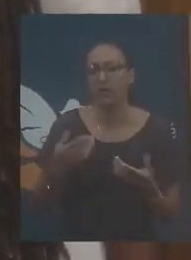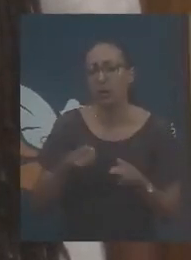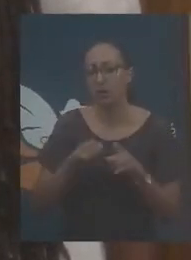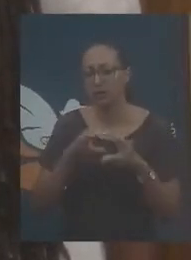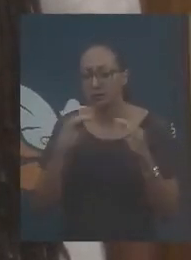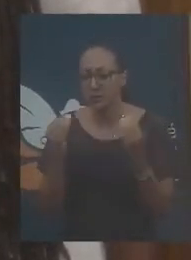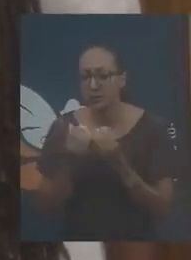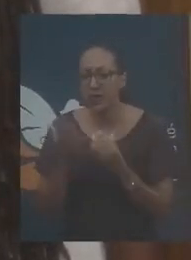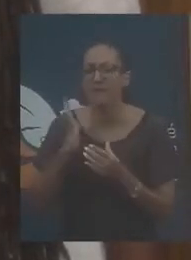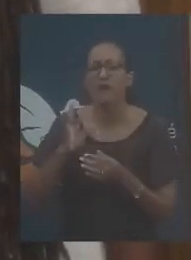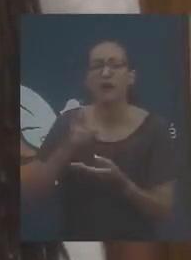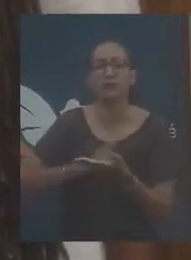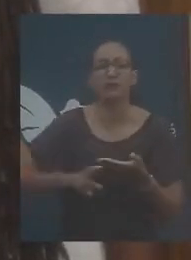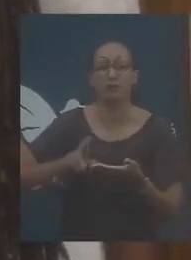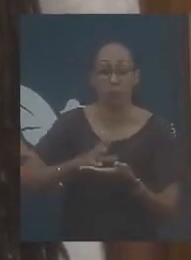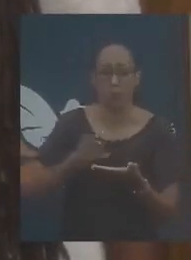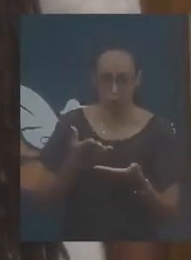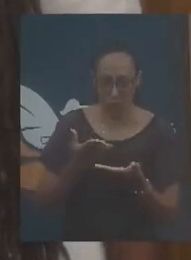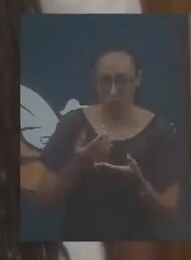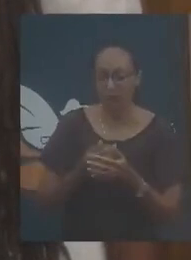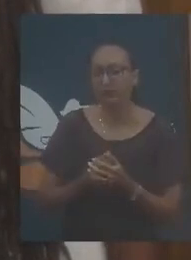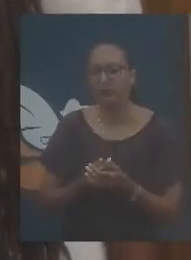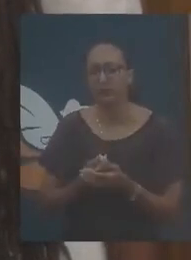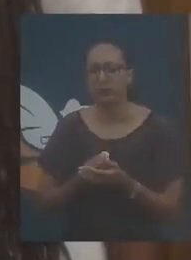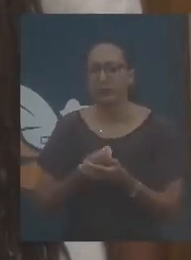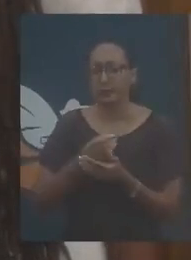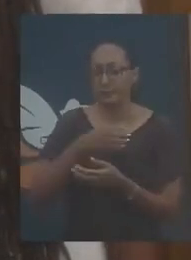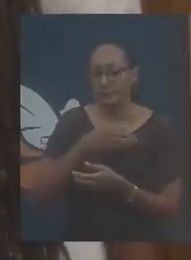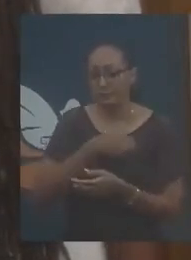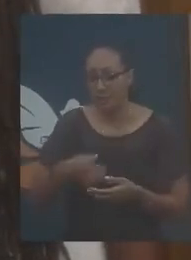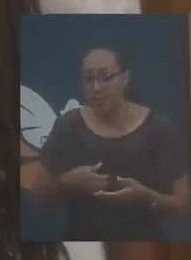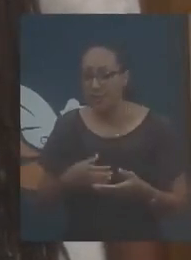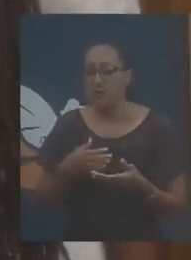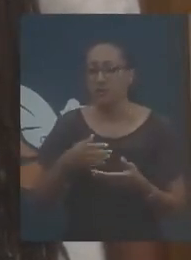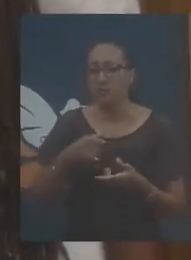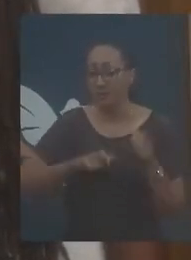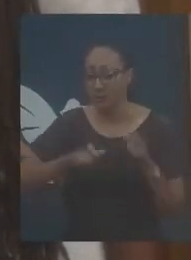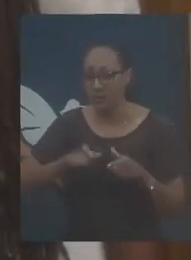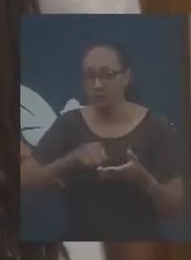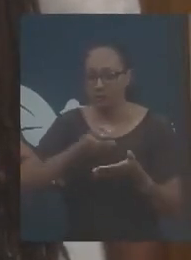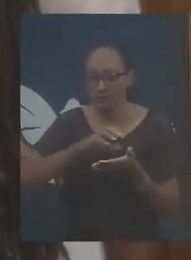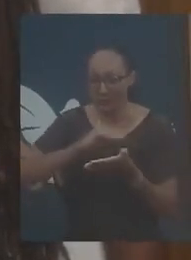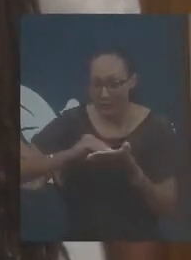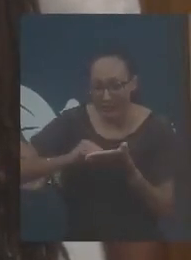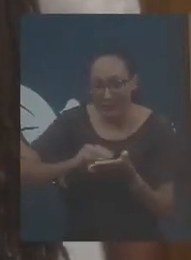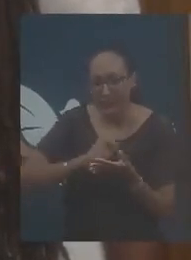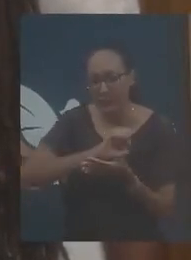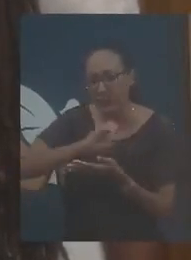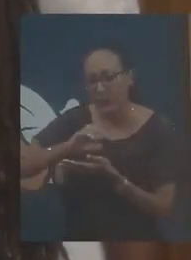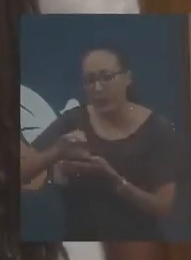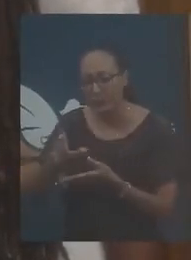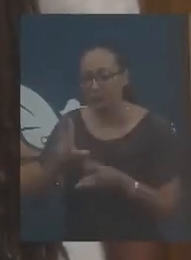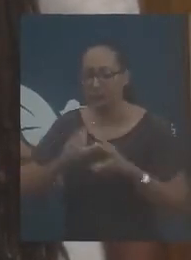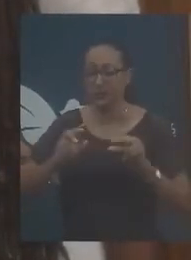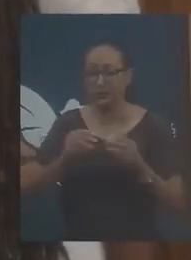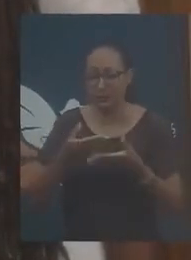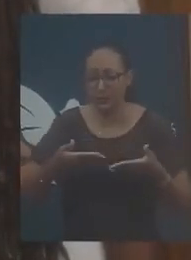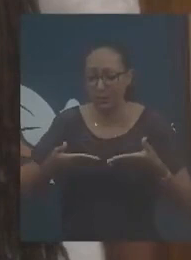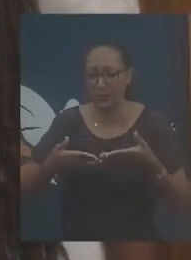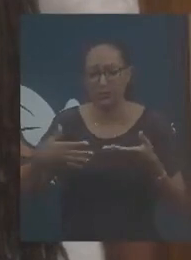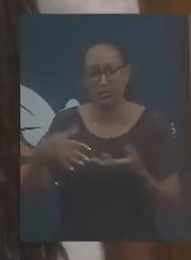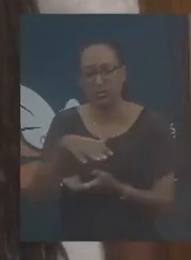région. Nous avons écrit à tous les maires de Martinique pour leur dire que la situation était